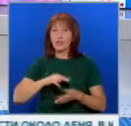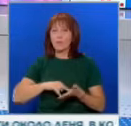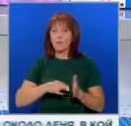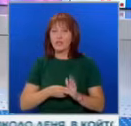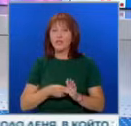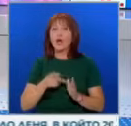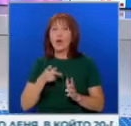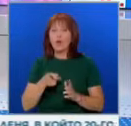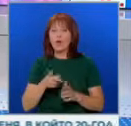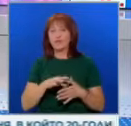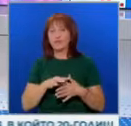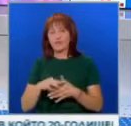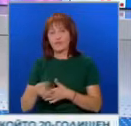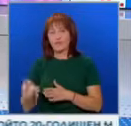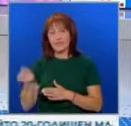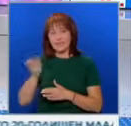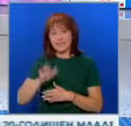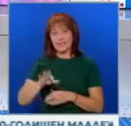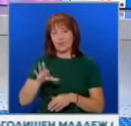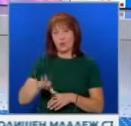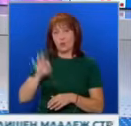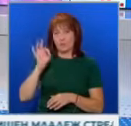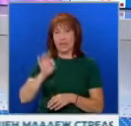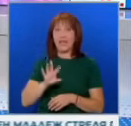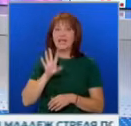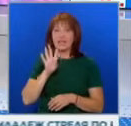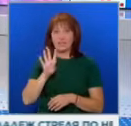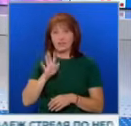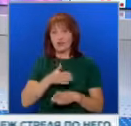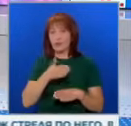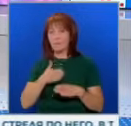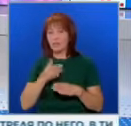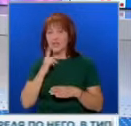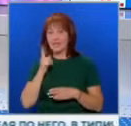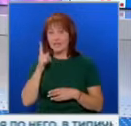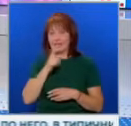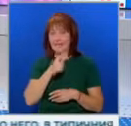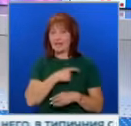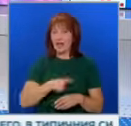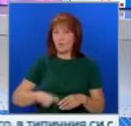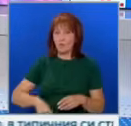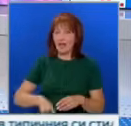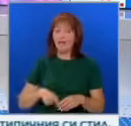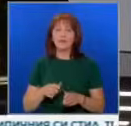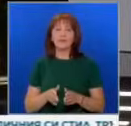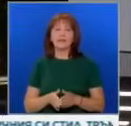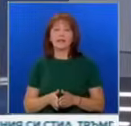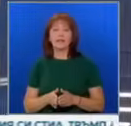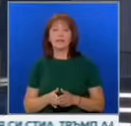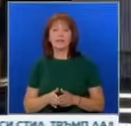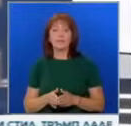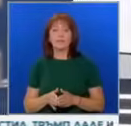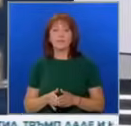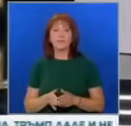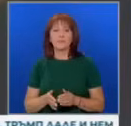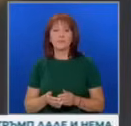да води след като бъде преизбран. Още за четвъртия и последен ден от конвенцията на републиканците от Джанан Дорал.